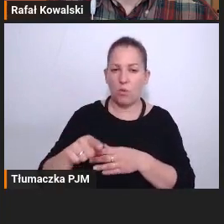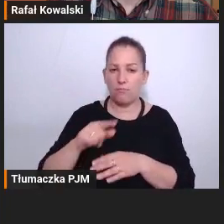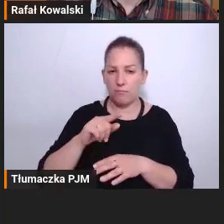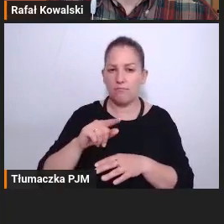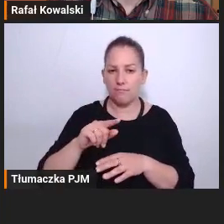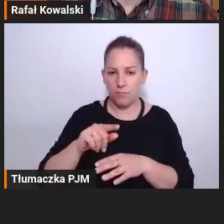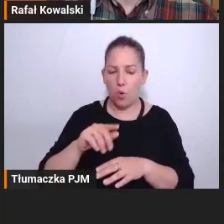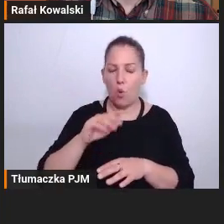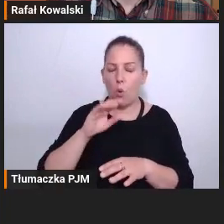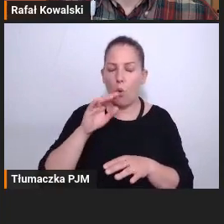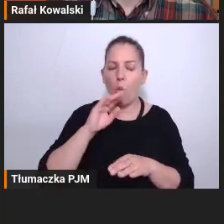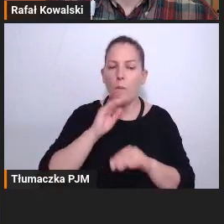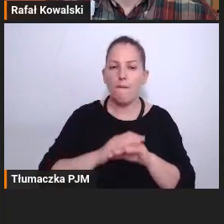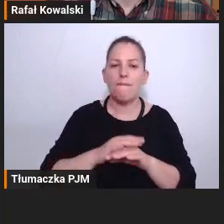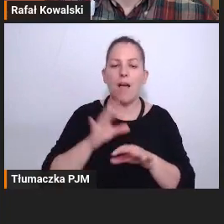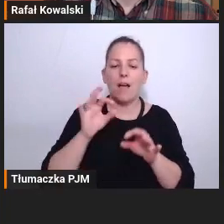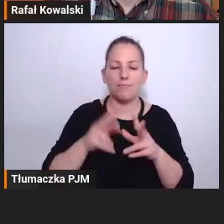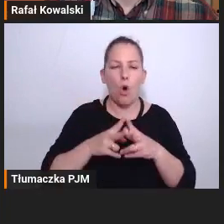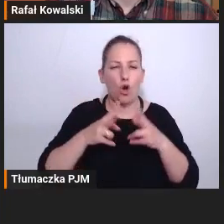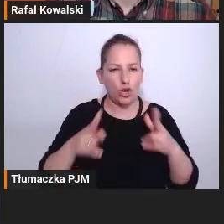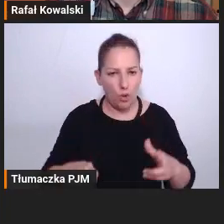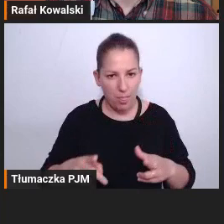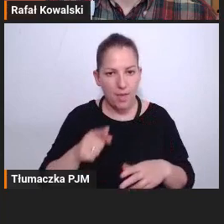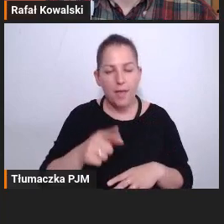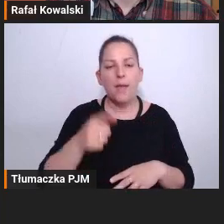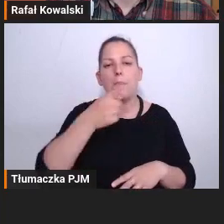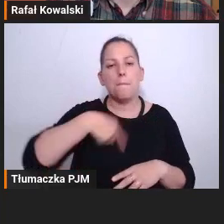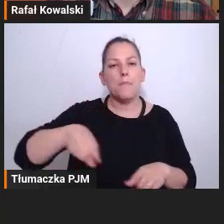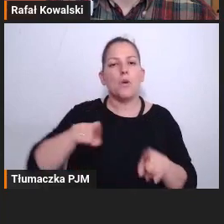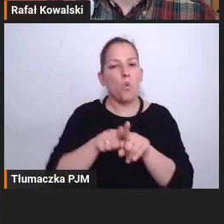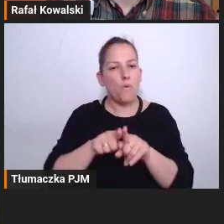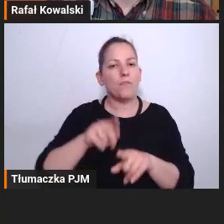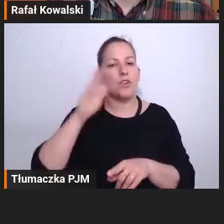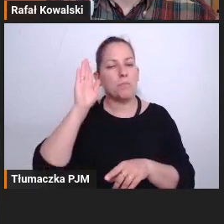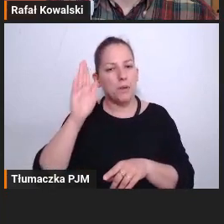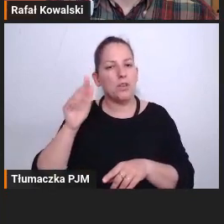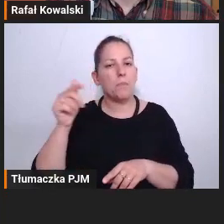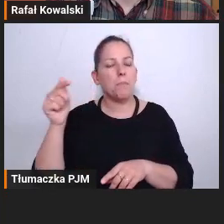czas określony, my również będziemy musieli